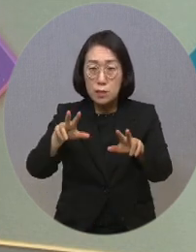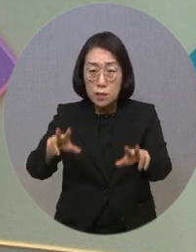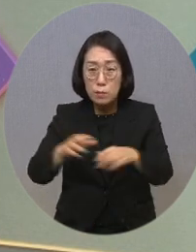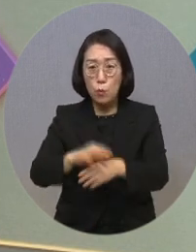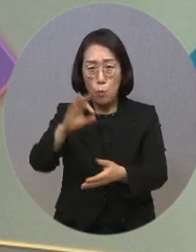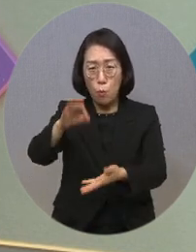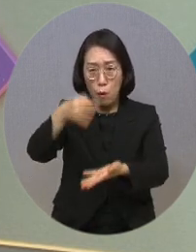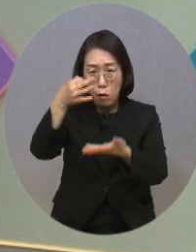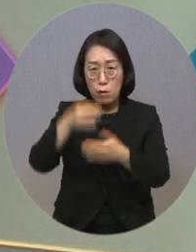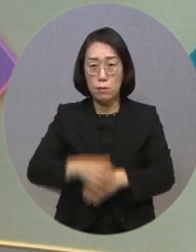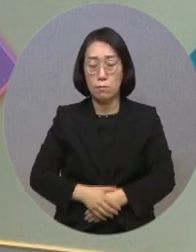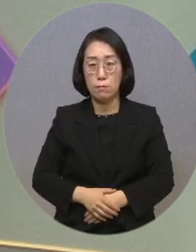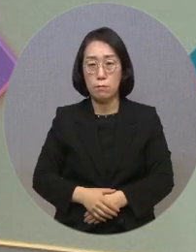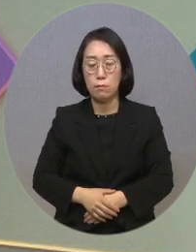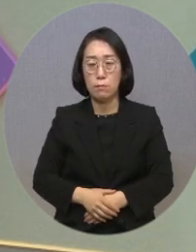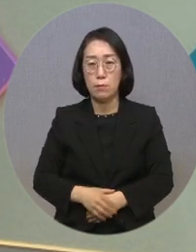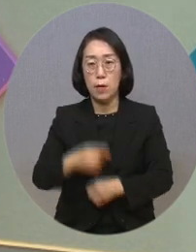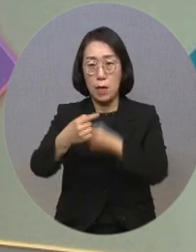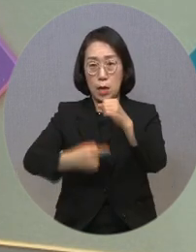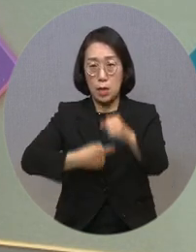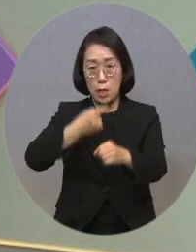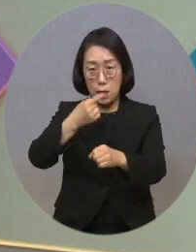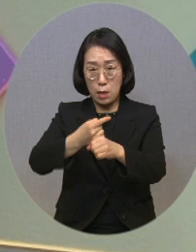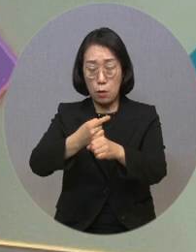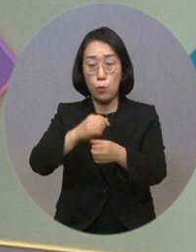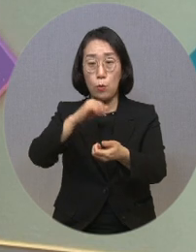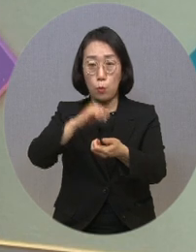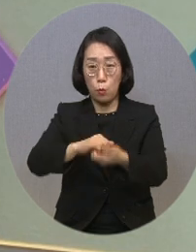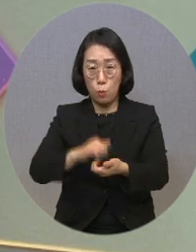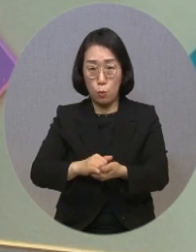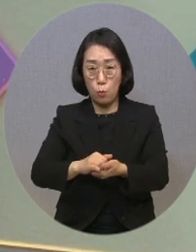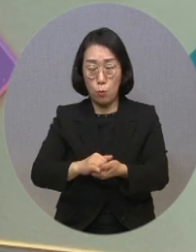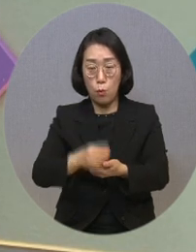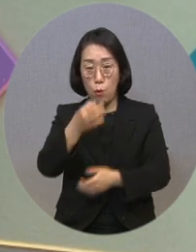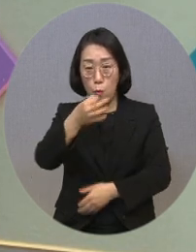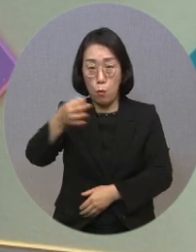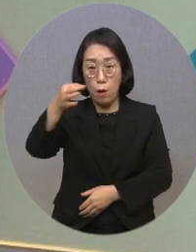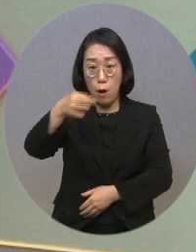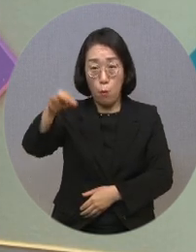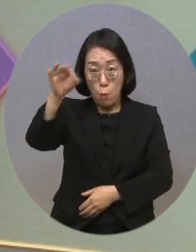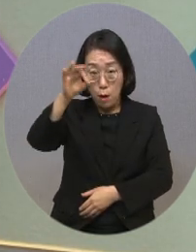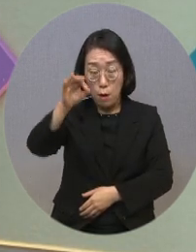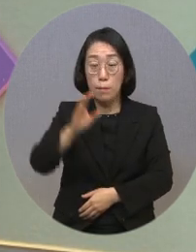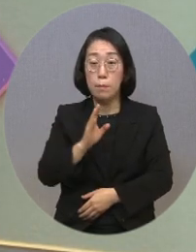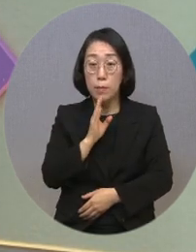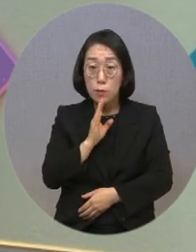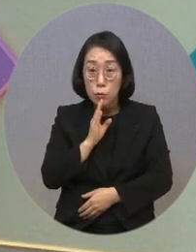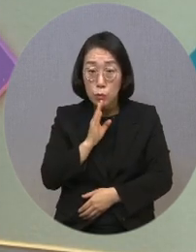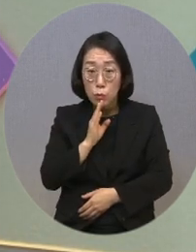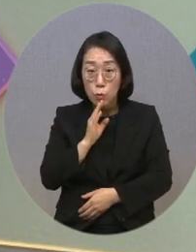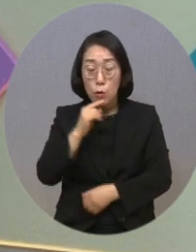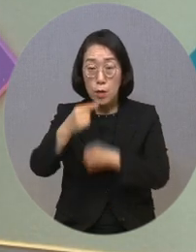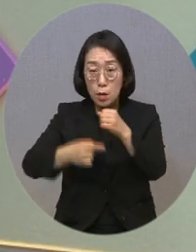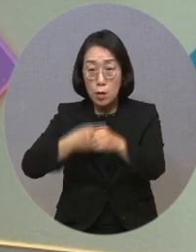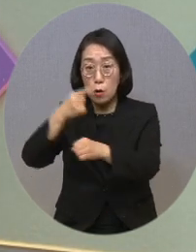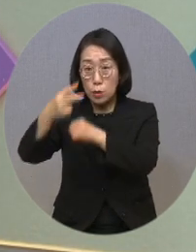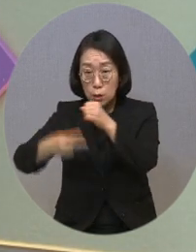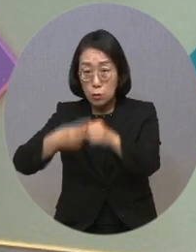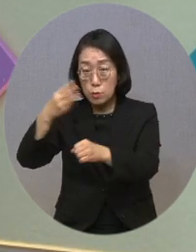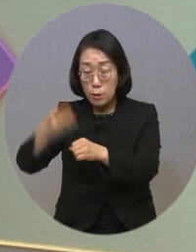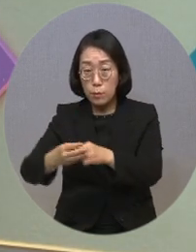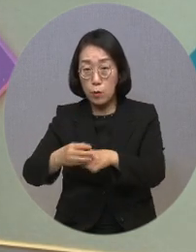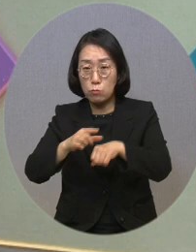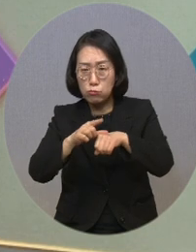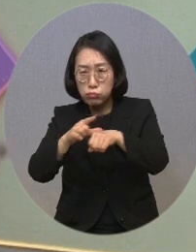네. 매년 호봉이 올라가서 이 급여가 올라가야 되는데 네. 그게 정상적인데